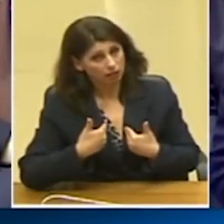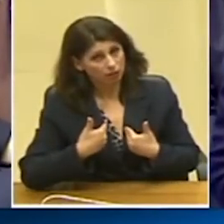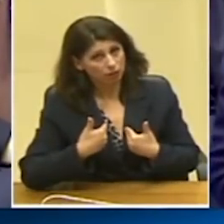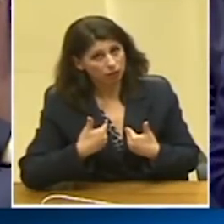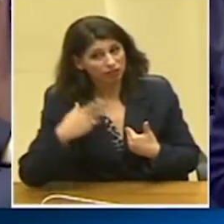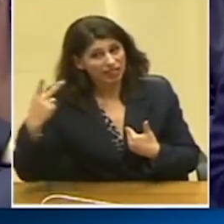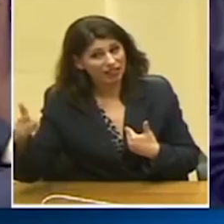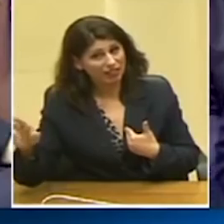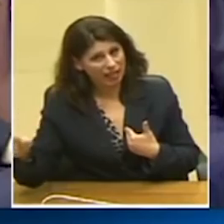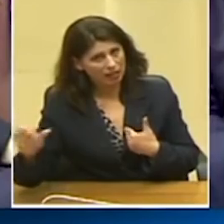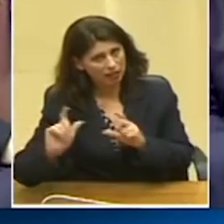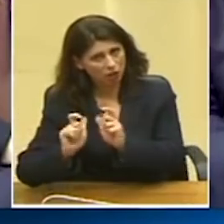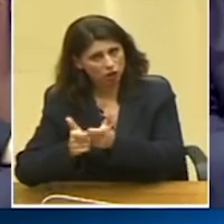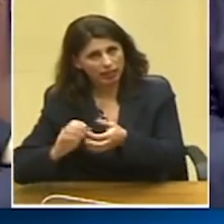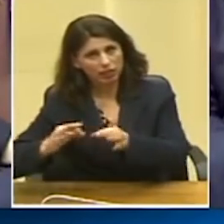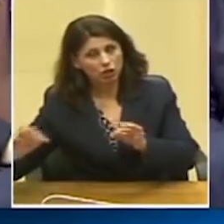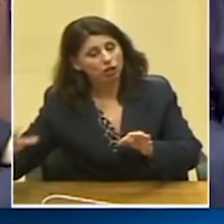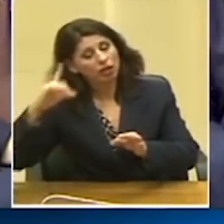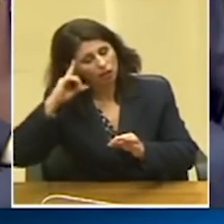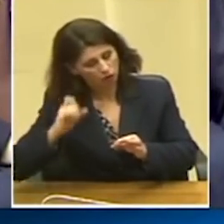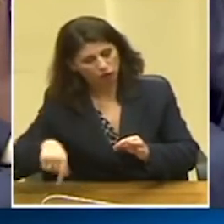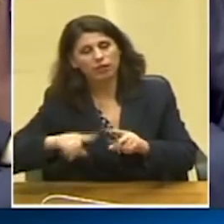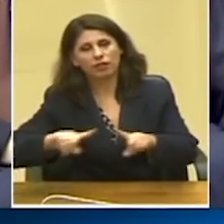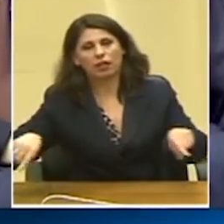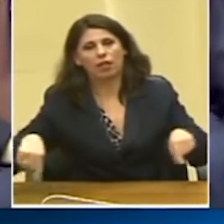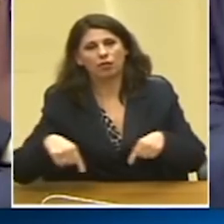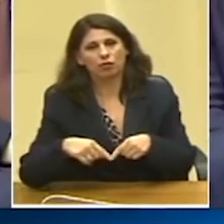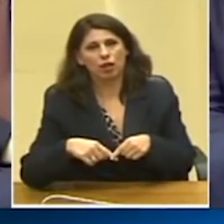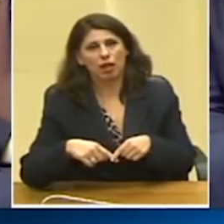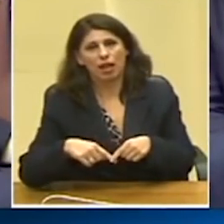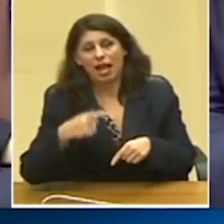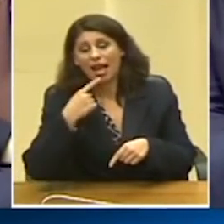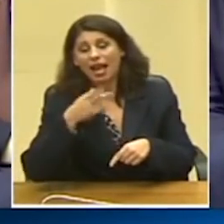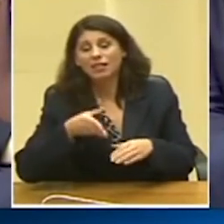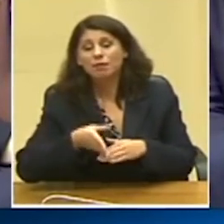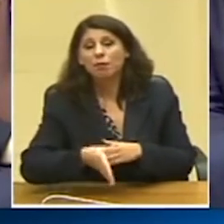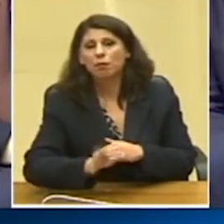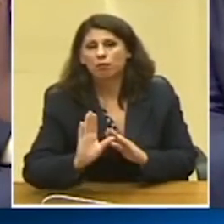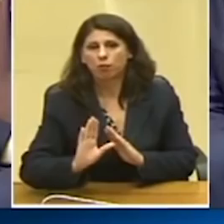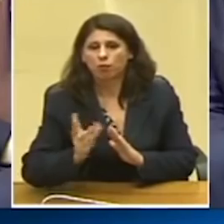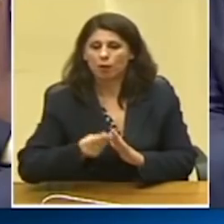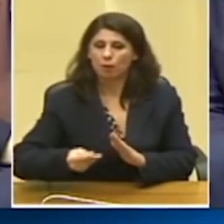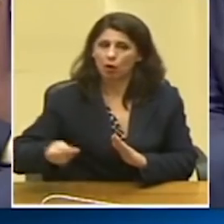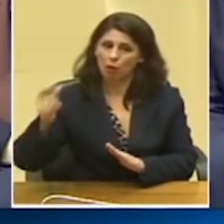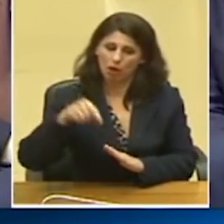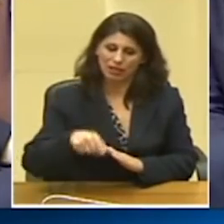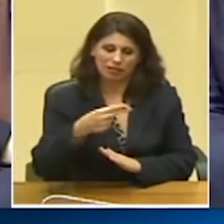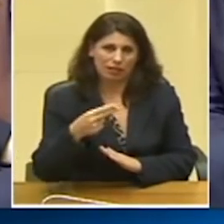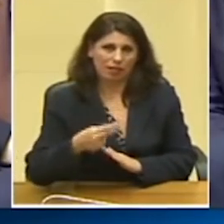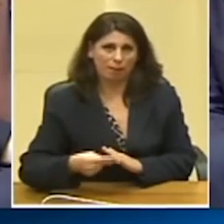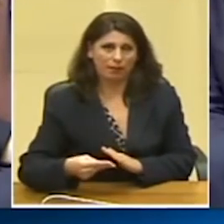η δικιά σας οικογενειακή ιστορία είναι γνωστή σε αυτήν εδώ πέρα την αίθουσα. Ας μην μπούμε παραπάνω σε αυτά τα